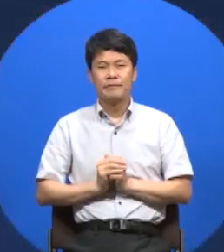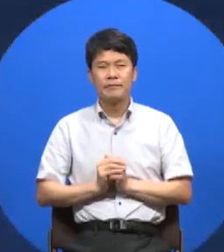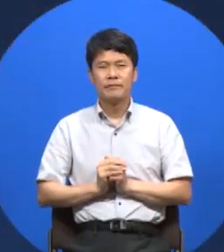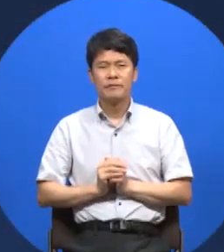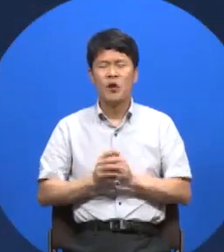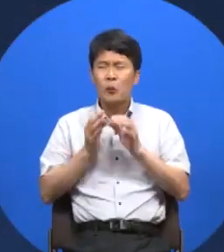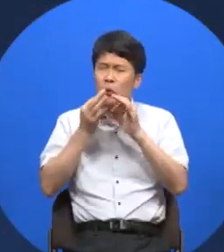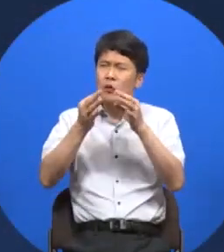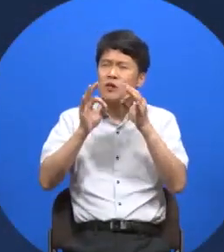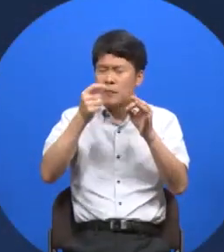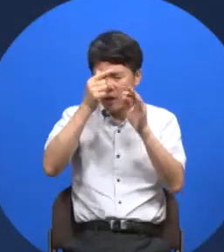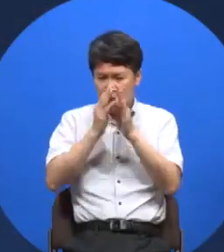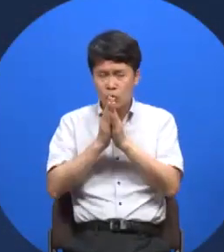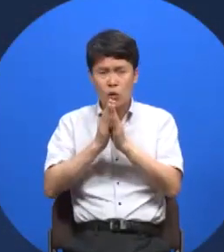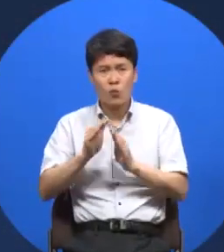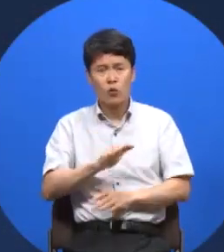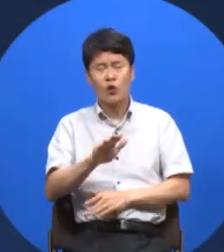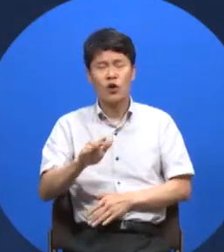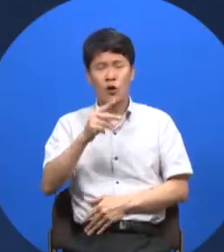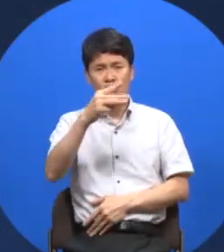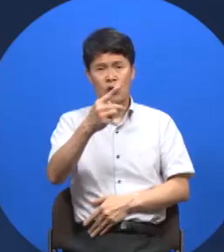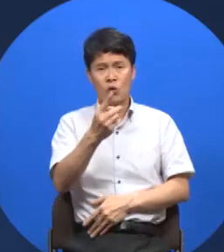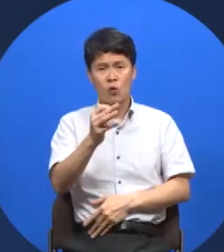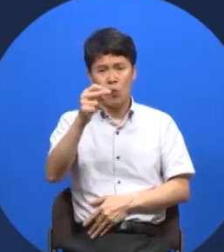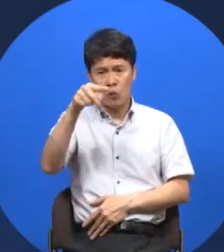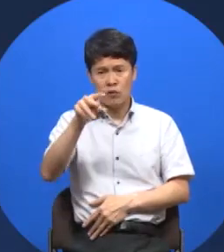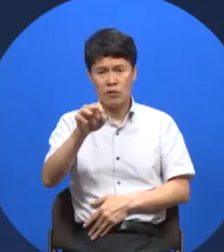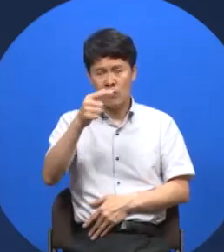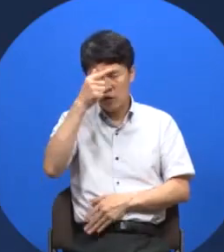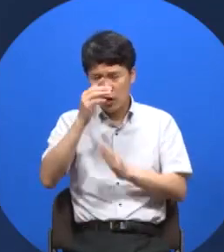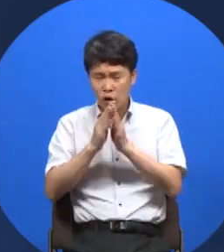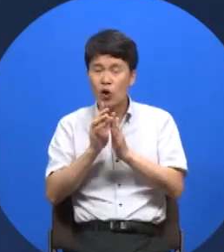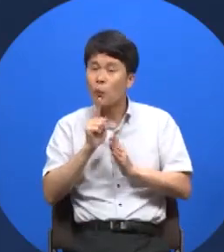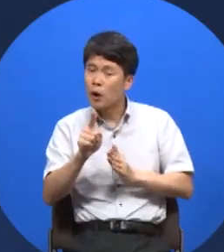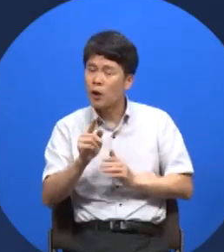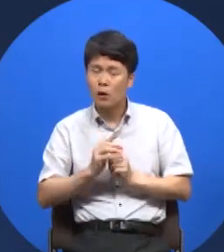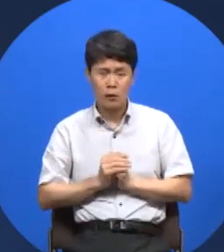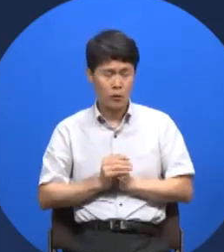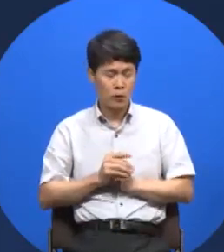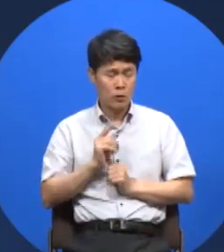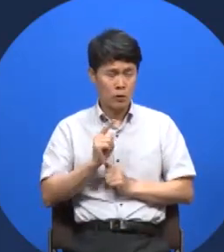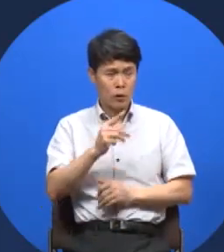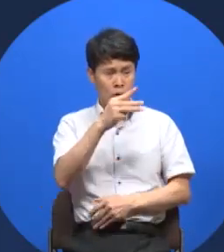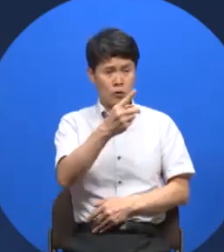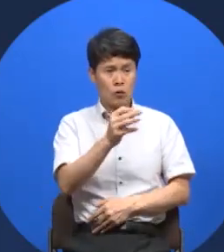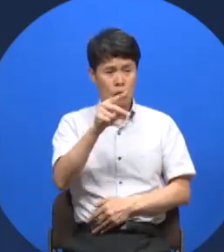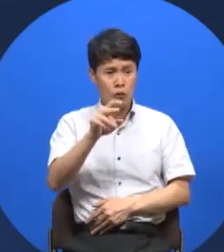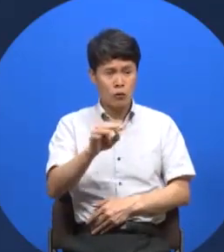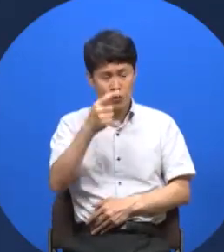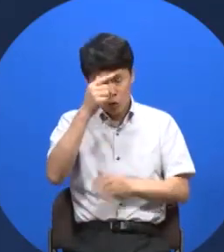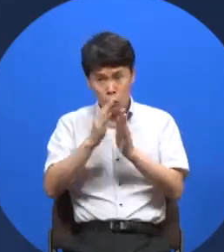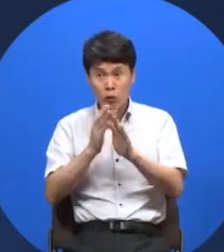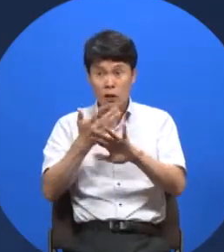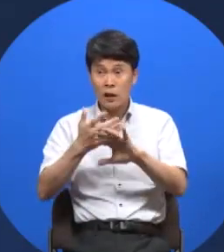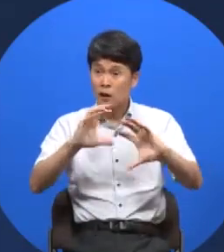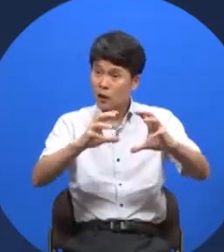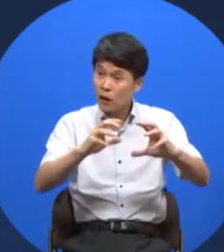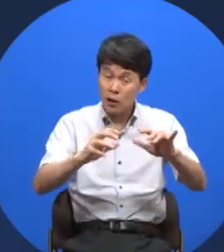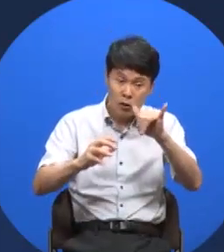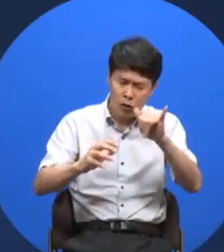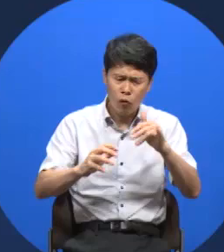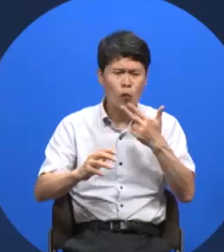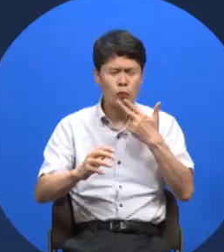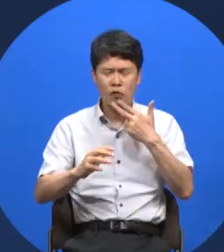이 부르짖음의 기도를 우리는 흔히 통성기도라고 말합니다. 그런데 이 통성기도라는 것은 다른 나라에도 있는 거 아니에요.